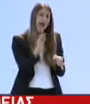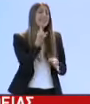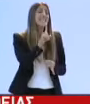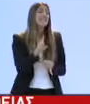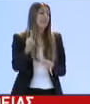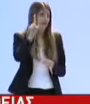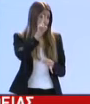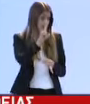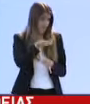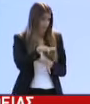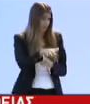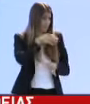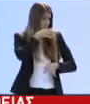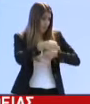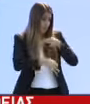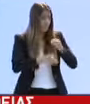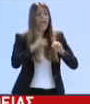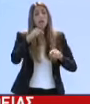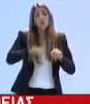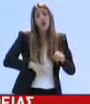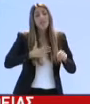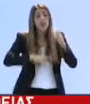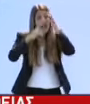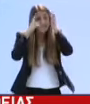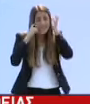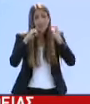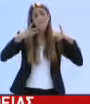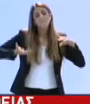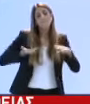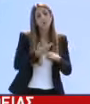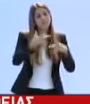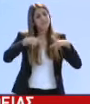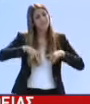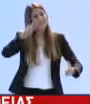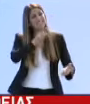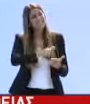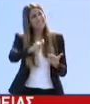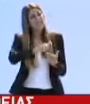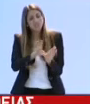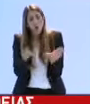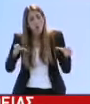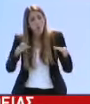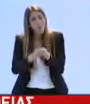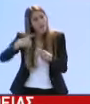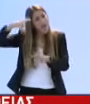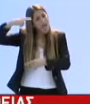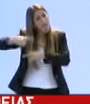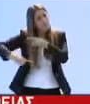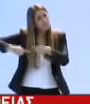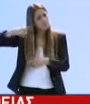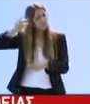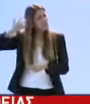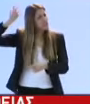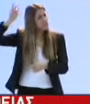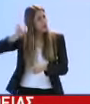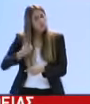Αυτό το οποίο θέλω να ξέρετε είναι ότι αυτή η κυβερνητική πρόταση συντάσσεται από ένα επιτελείο εμπειρογνωμόνων που προέρχεται